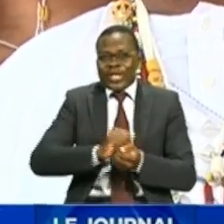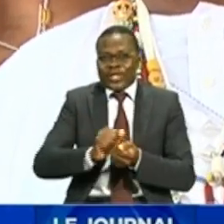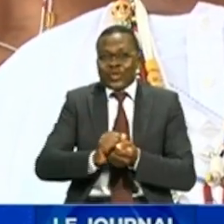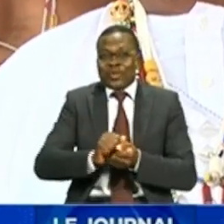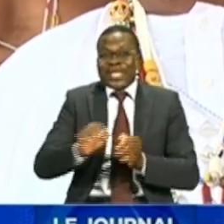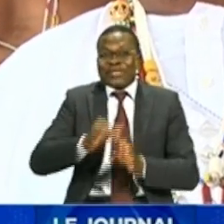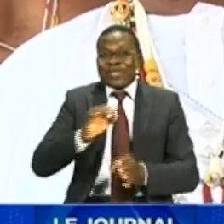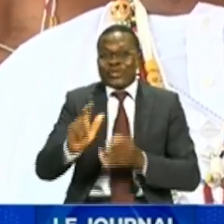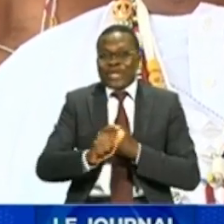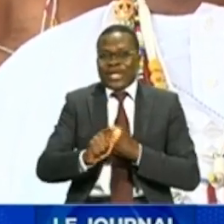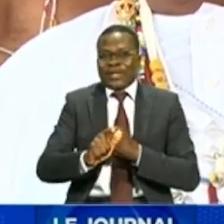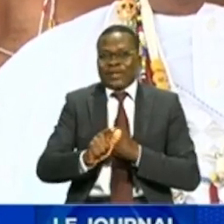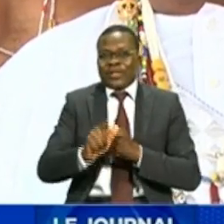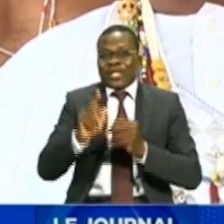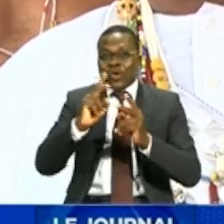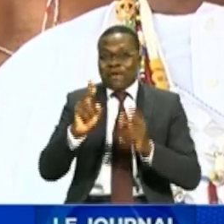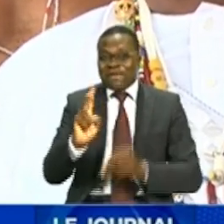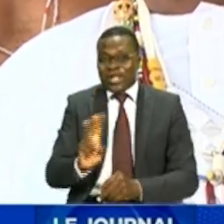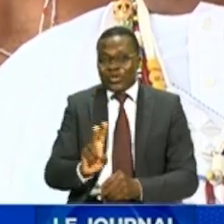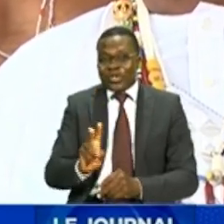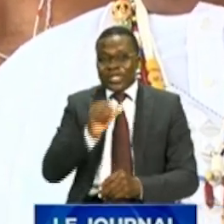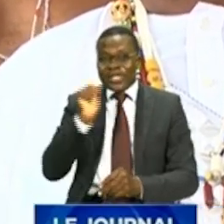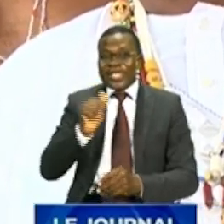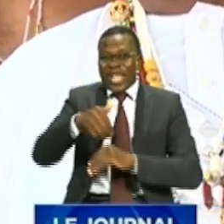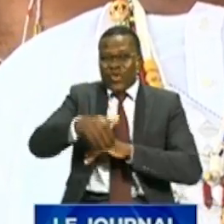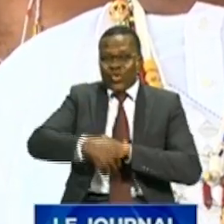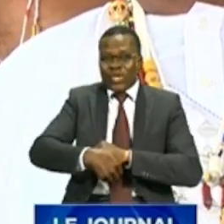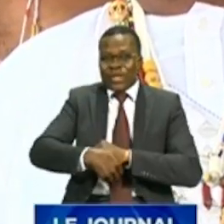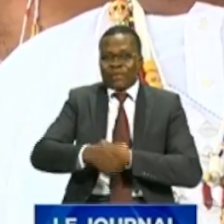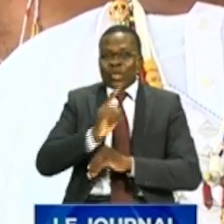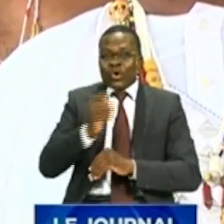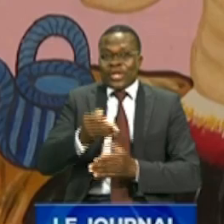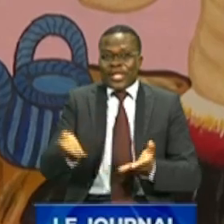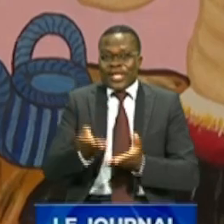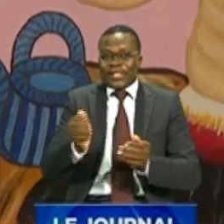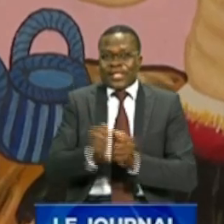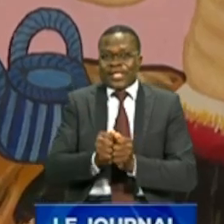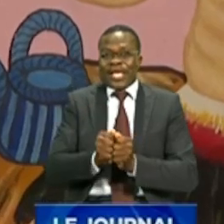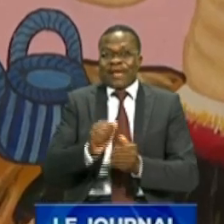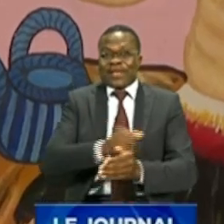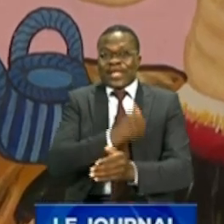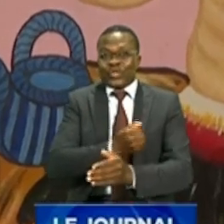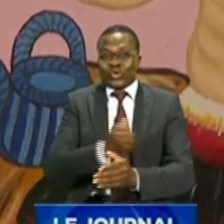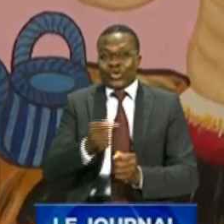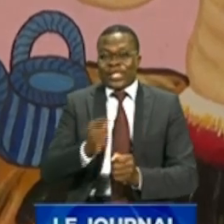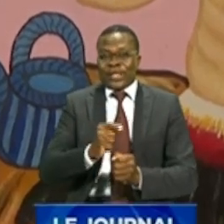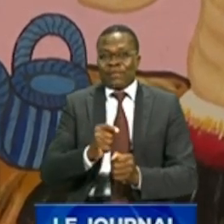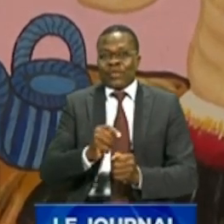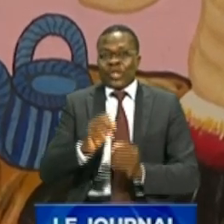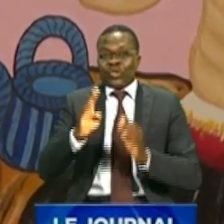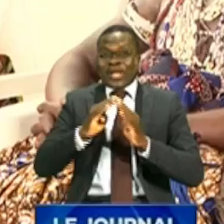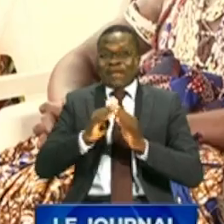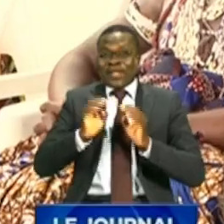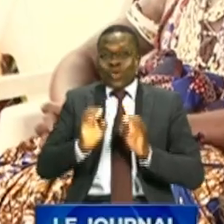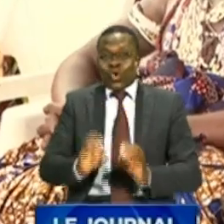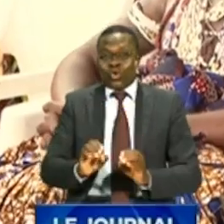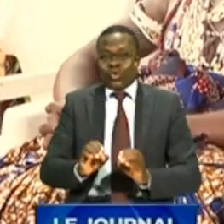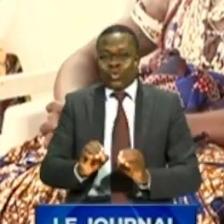spirituel. Et le vendredi, hier nuit, on était ici avec les autorités de la ville de